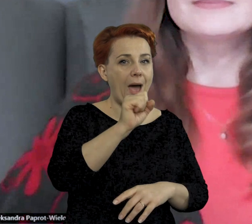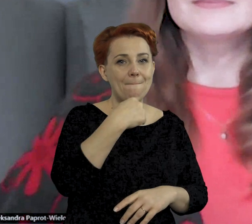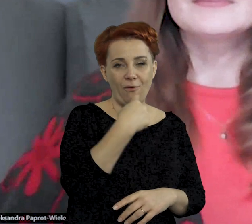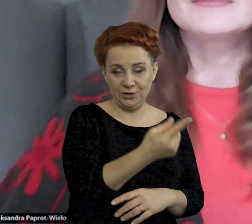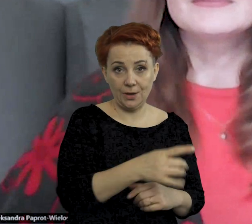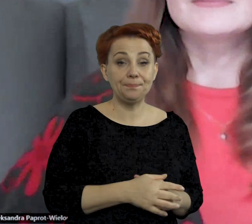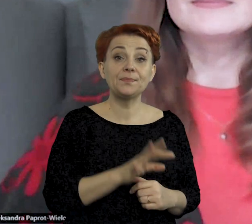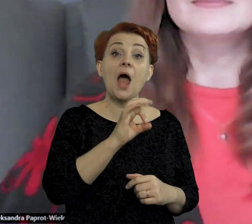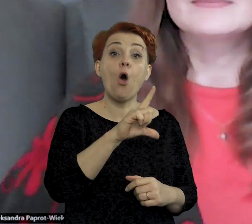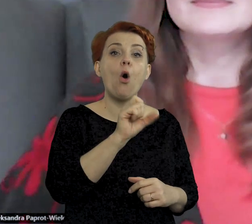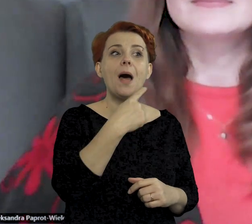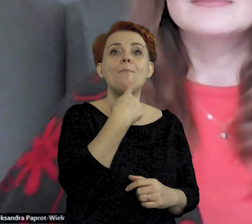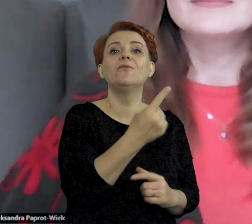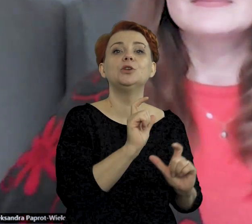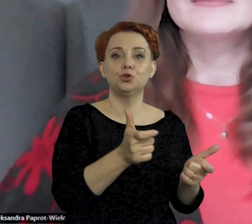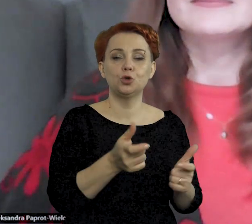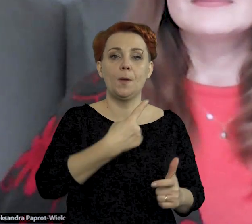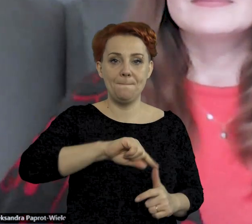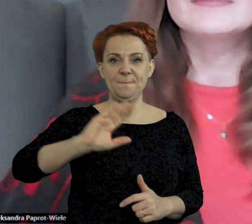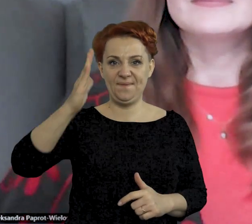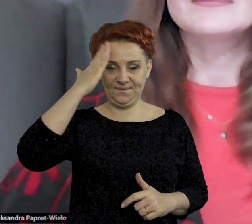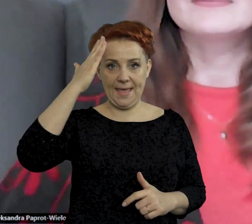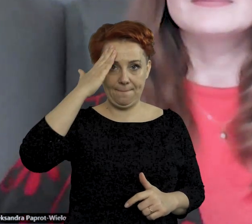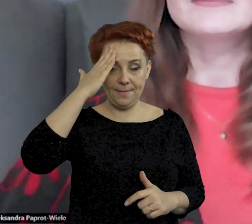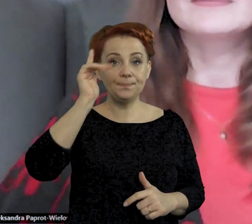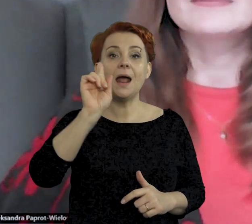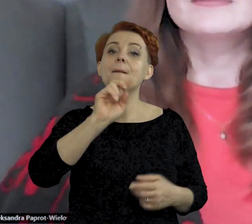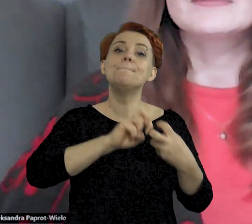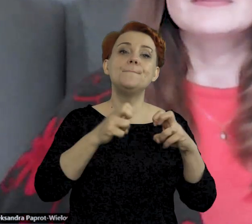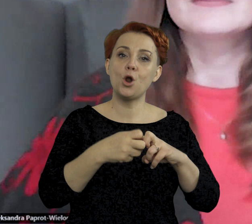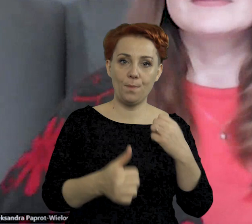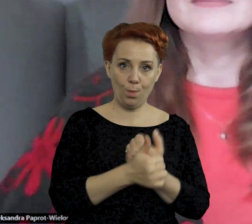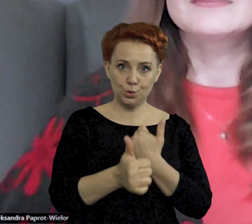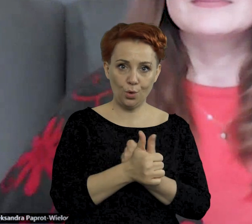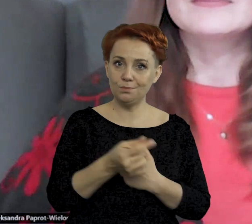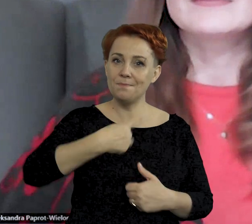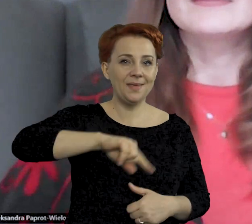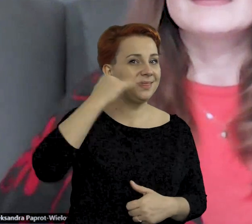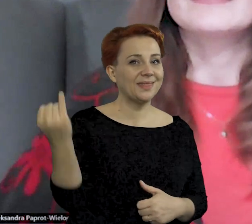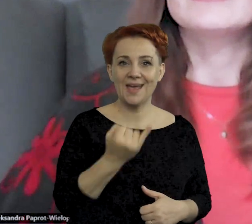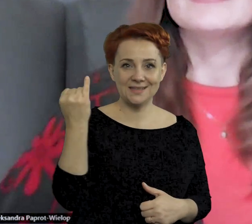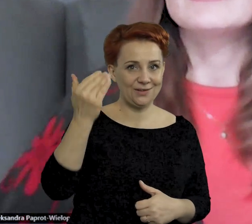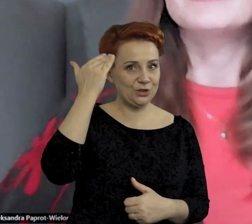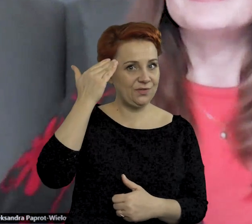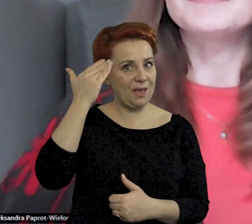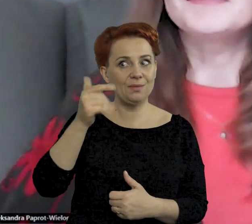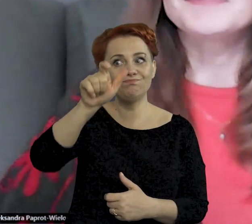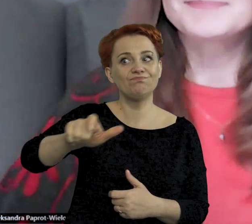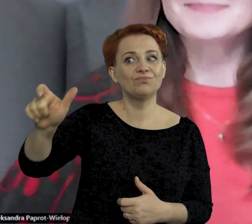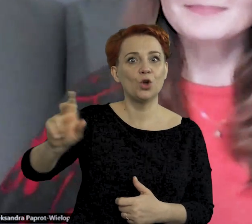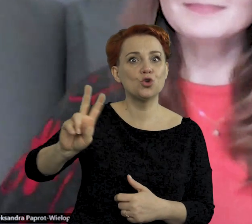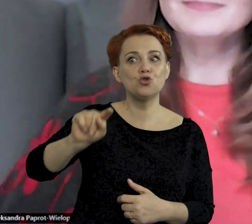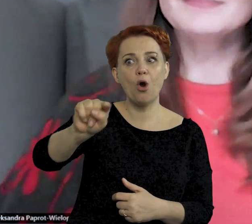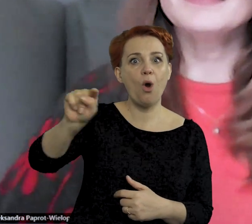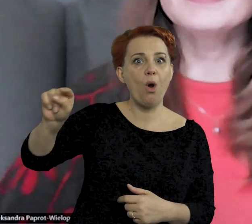bo Ola powiedziała o tym, że wiemy. Właśnie problem polega na tym, że nie zawsze wiemy o tych osobach,